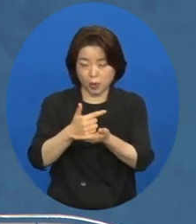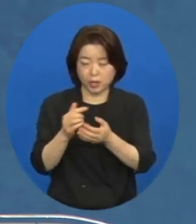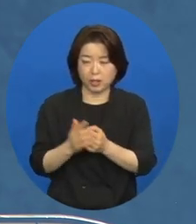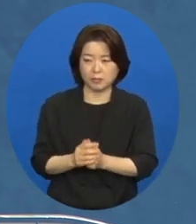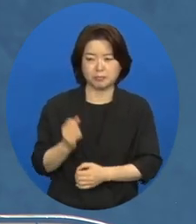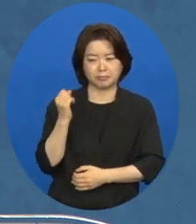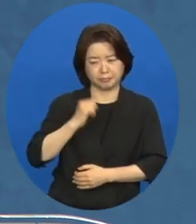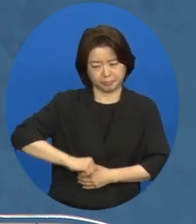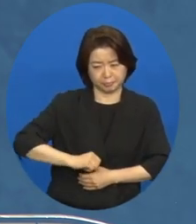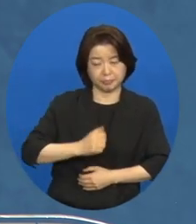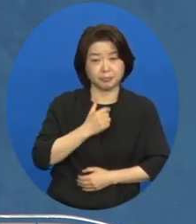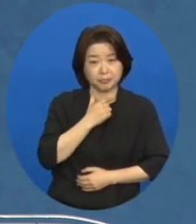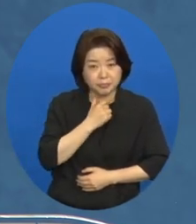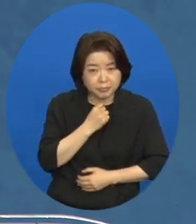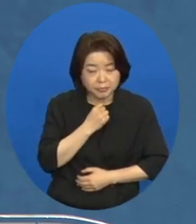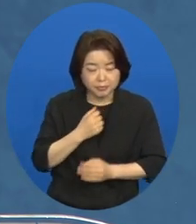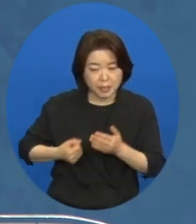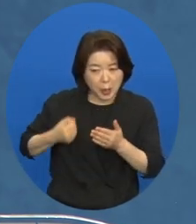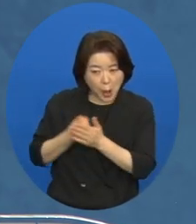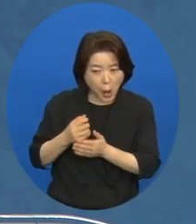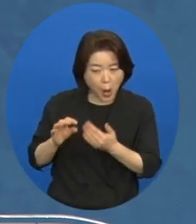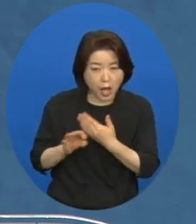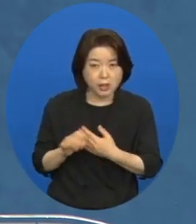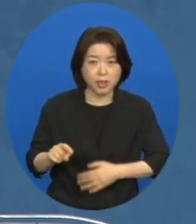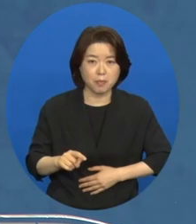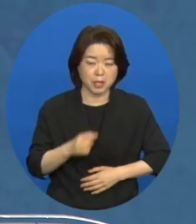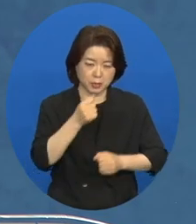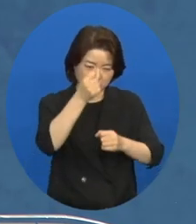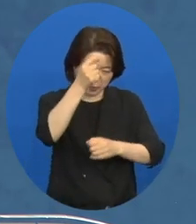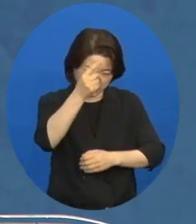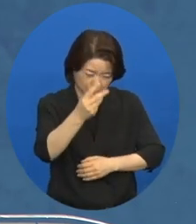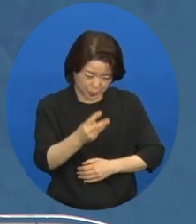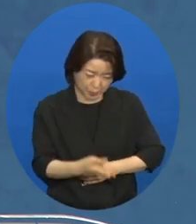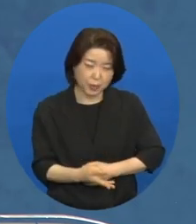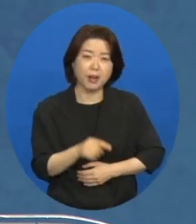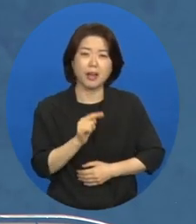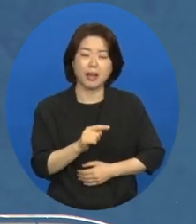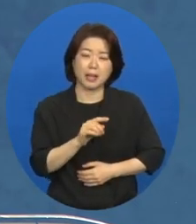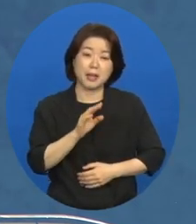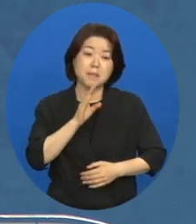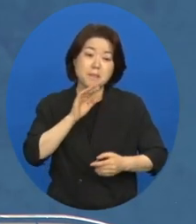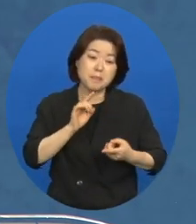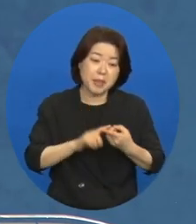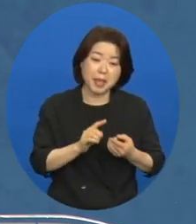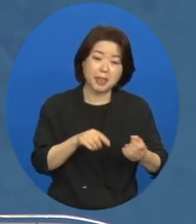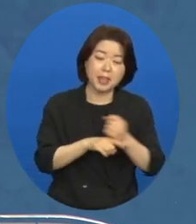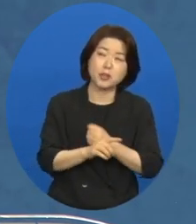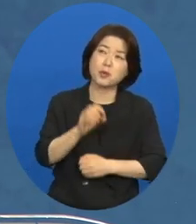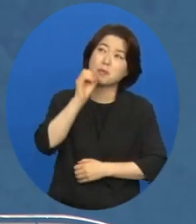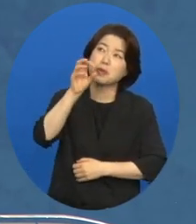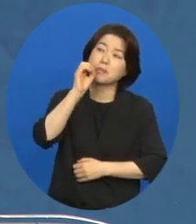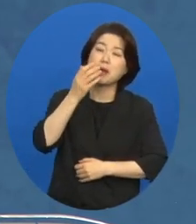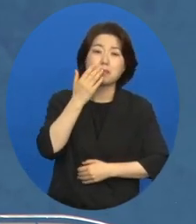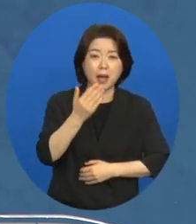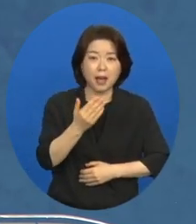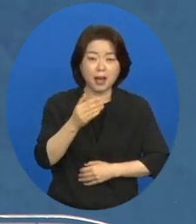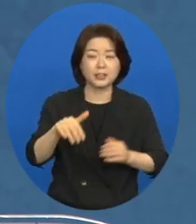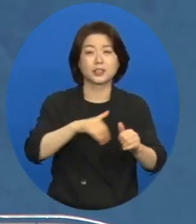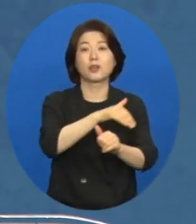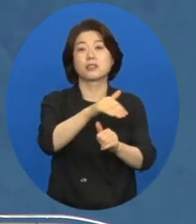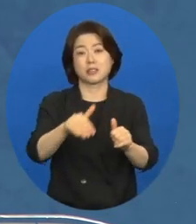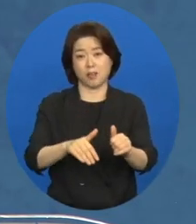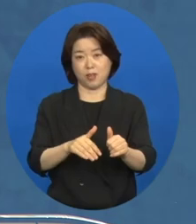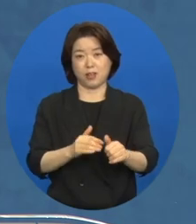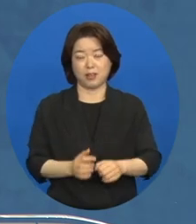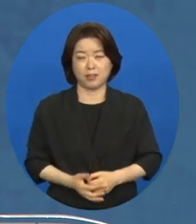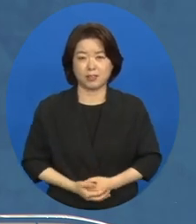불순종하려고 작정했다면 수십 가지, 수백 가지의 합당한 이유를 댈 수 있는 그런 상황이었다는